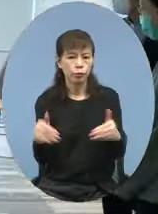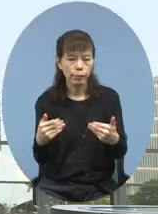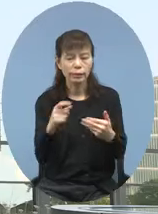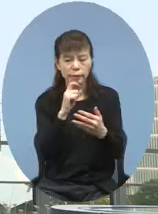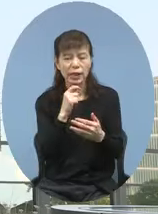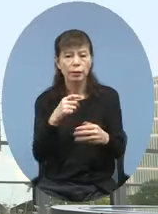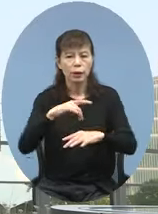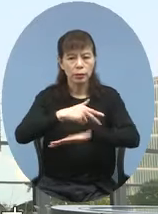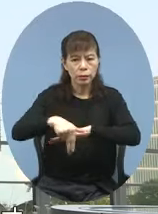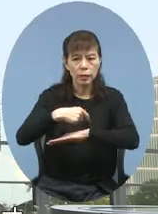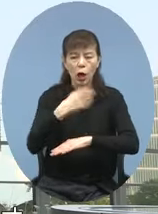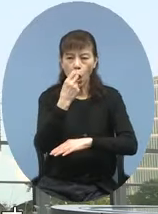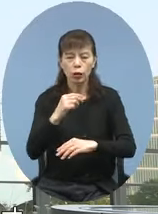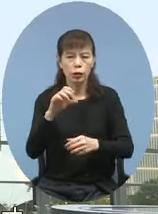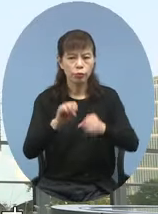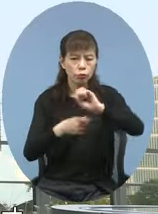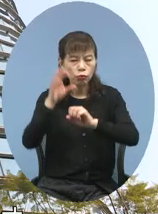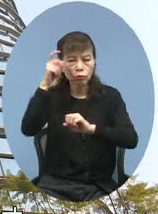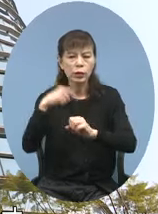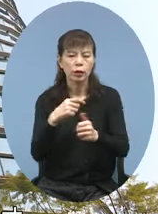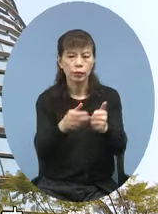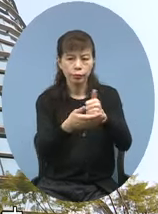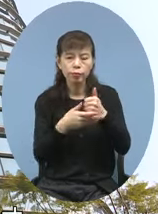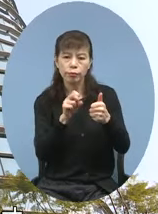措施有助保留香港的創科實力